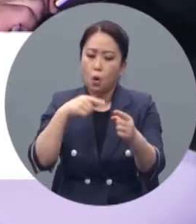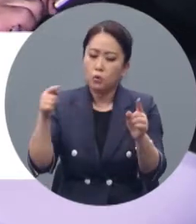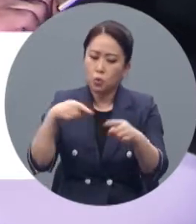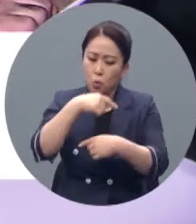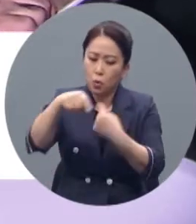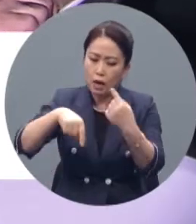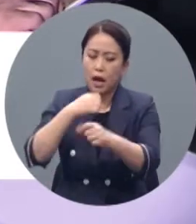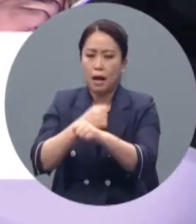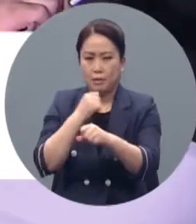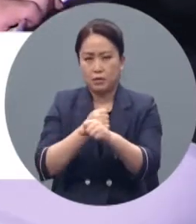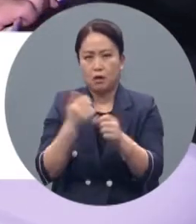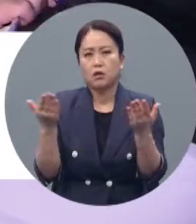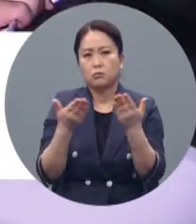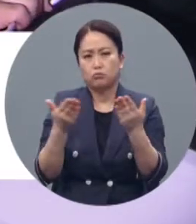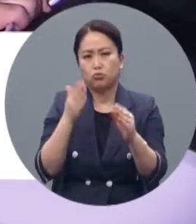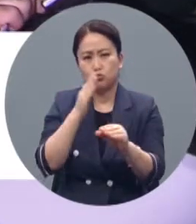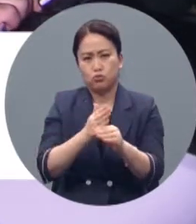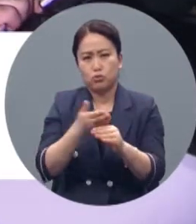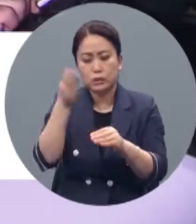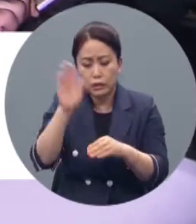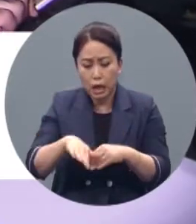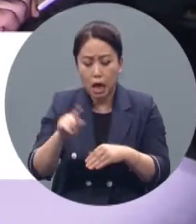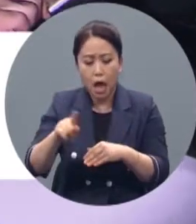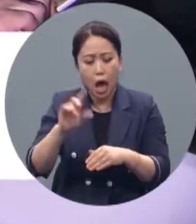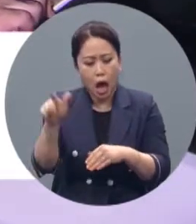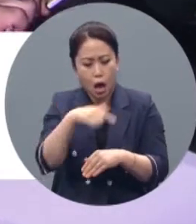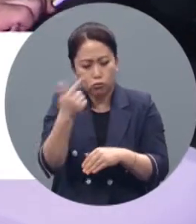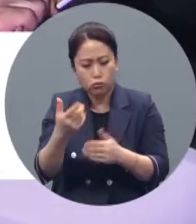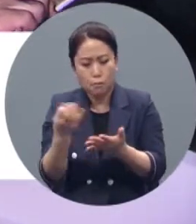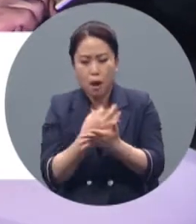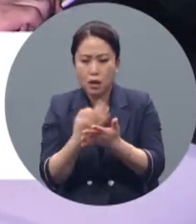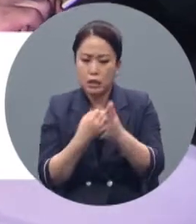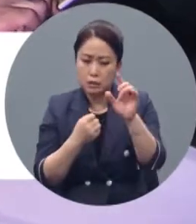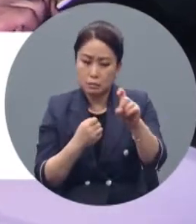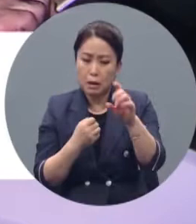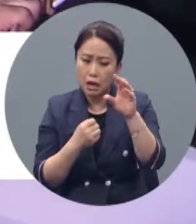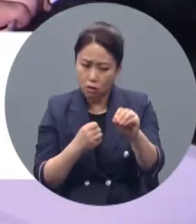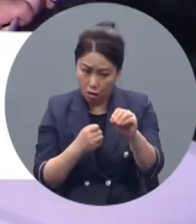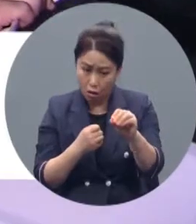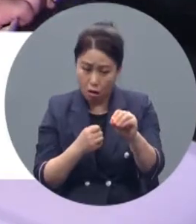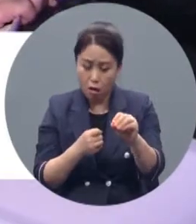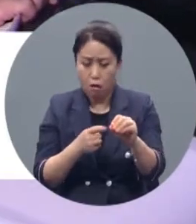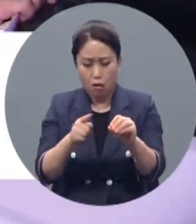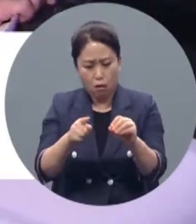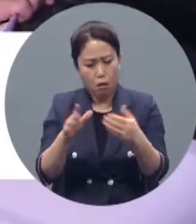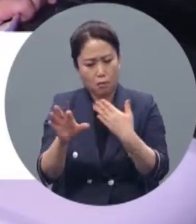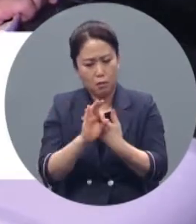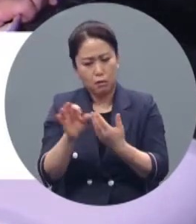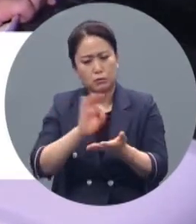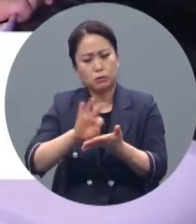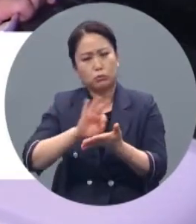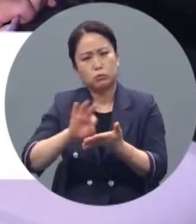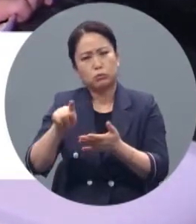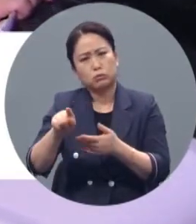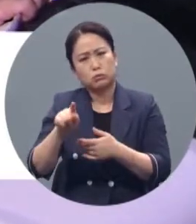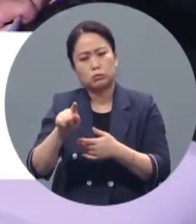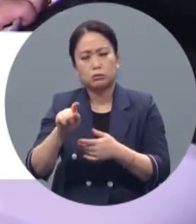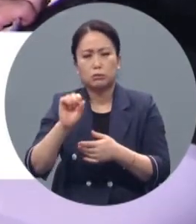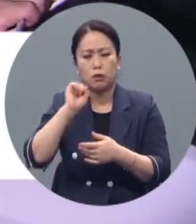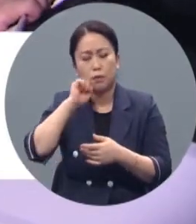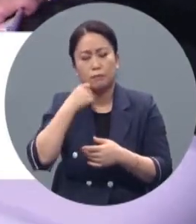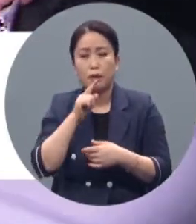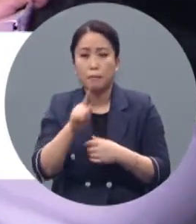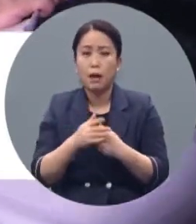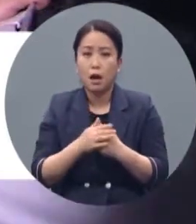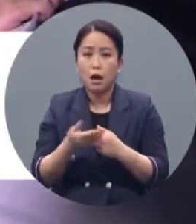불구하고 매출이 10만 원 넘으면 인건비 빠지고 나면 지출이라든지 이런 게 못 받쳐주는 거죠, 매출이. 그런데